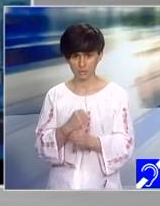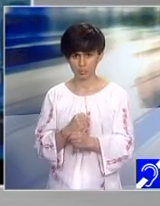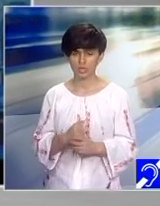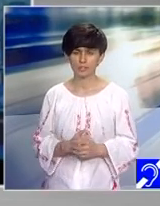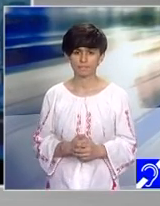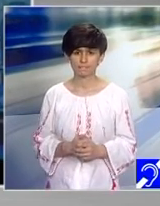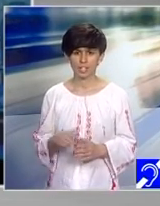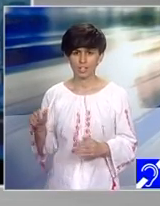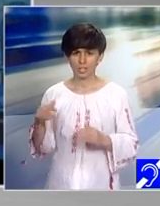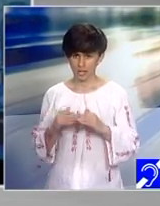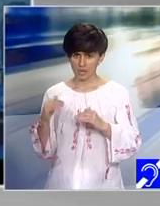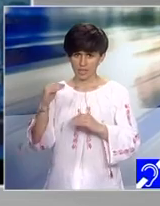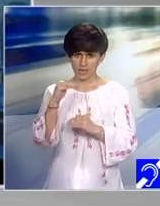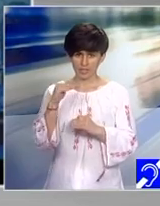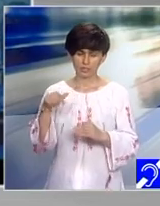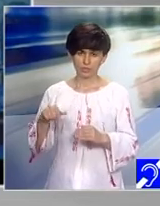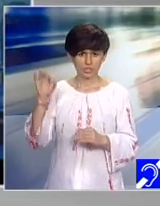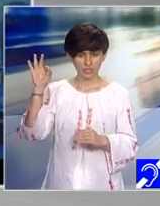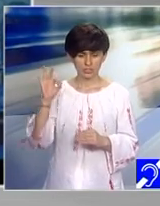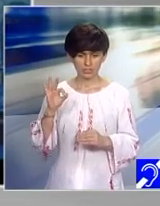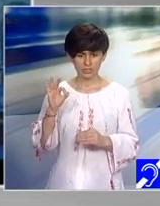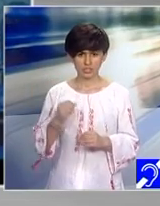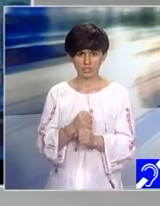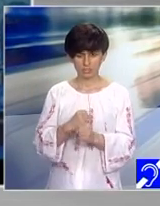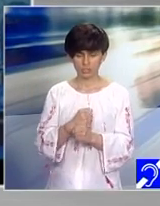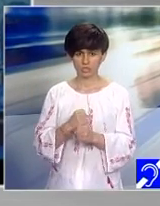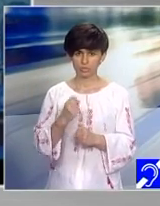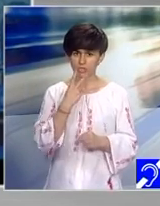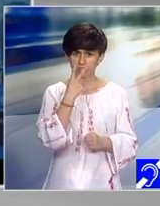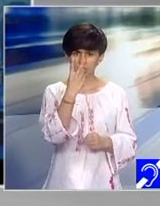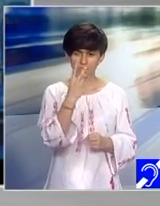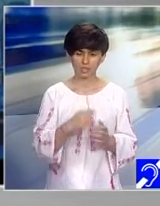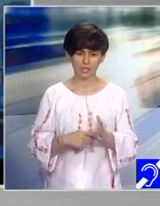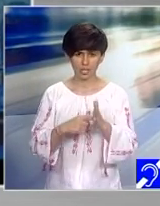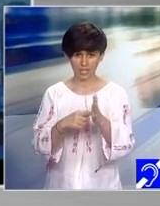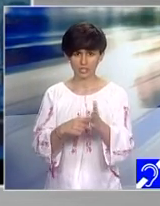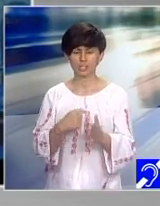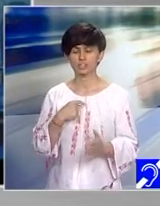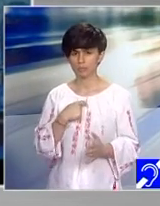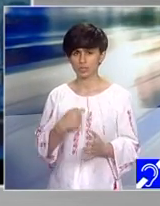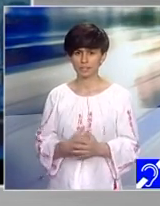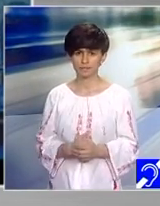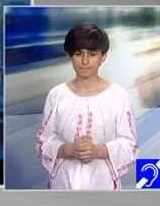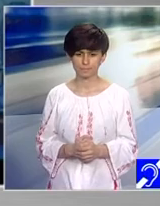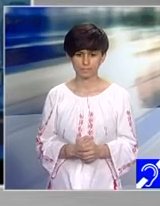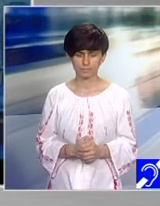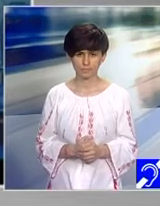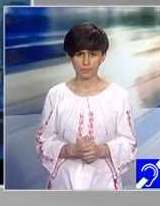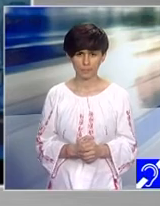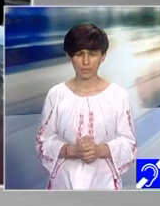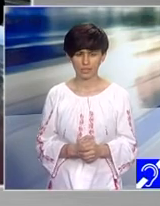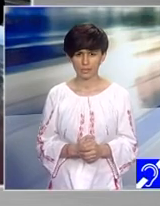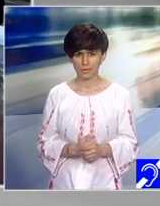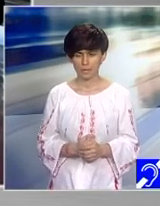în aceste scoruri PISA și studiile internaționale și a arătat că se poate. Asta e foarte bine. Dar pare să fi